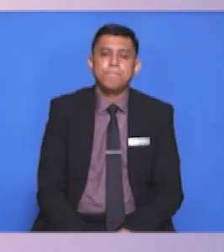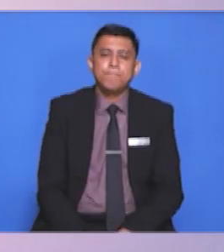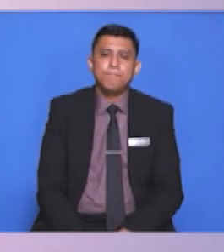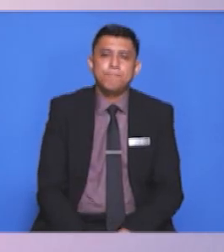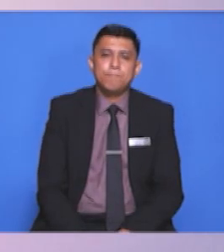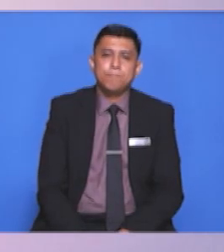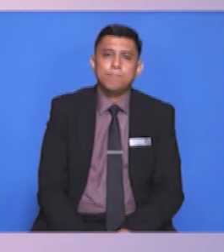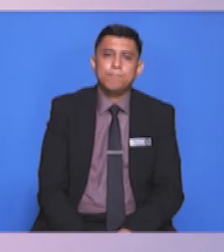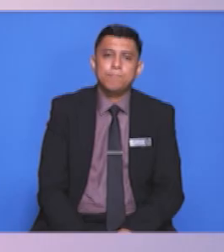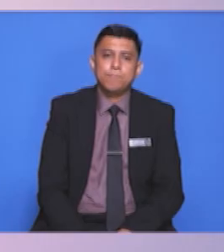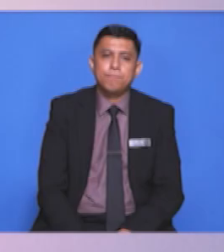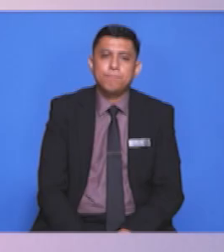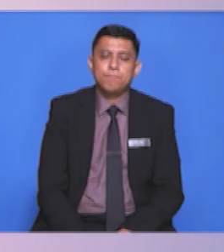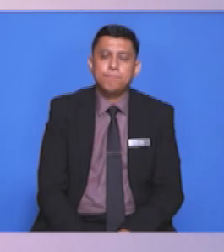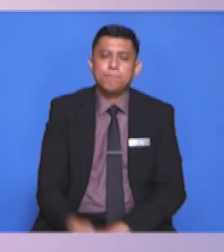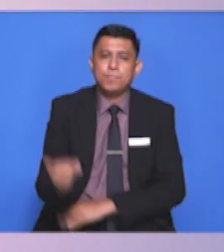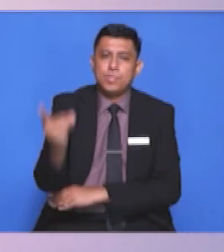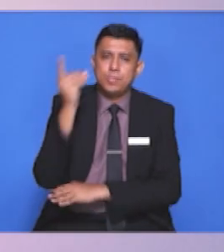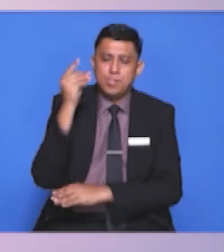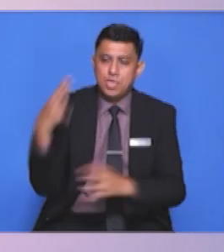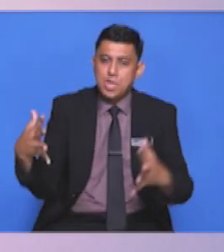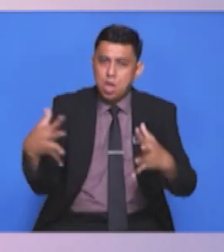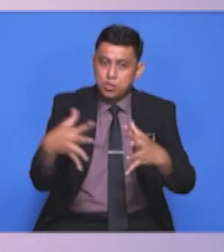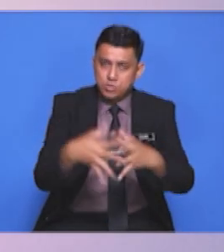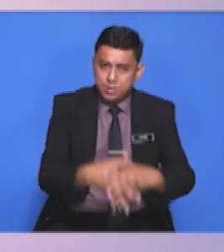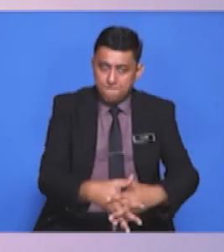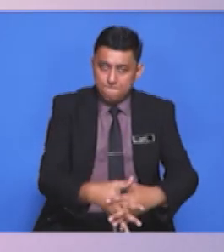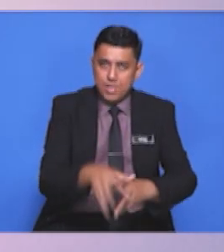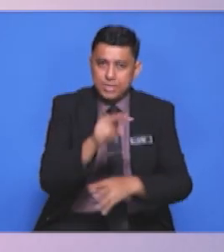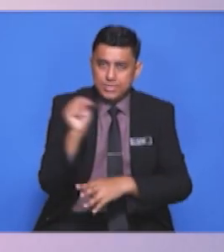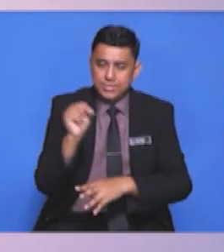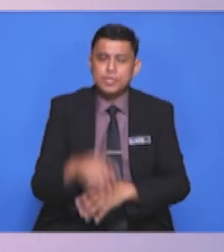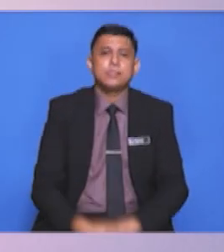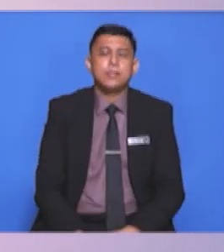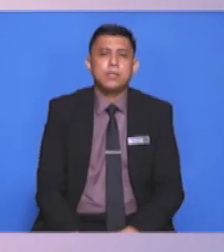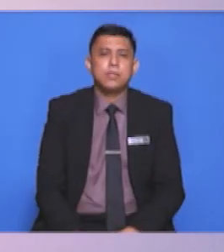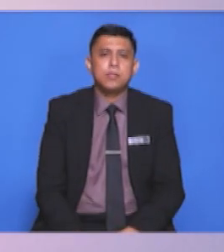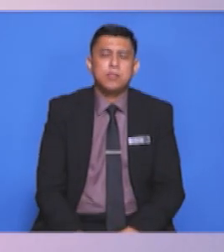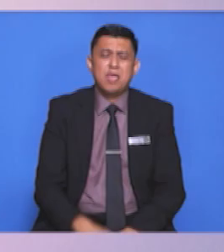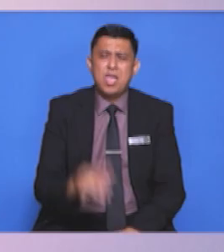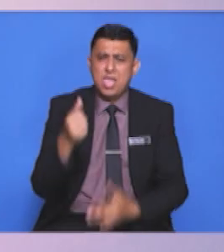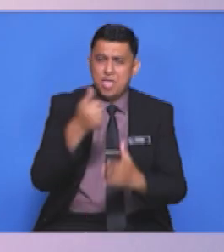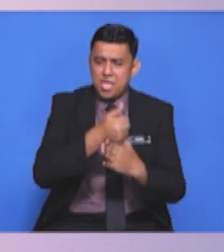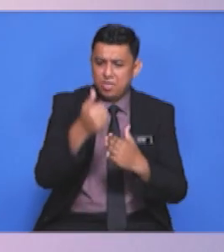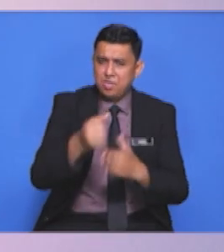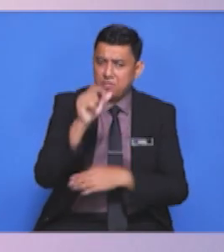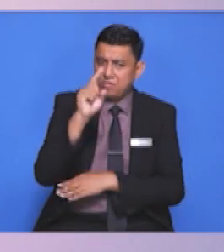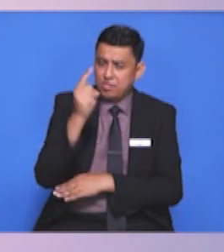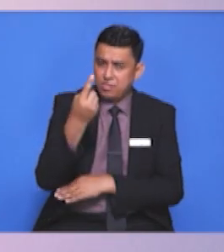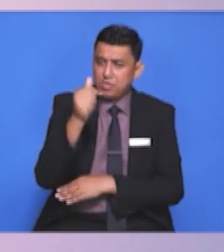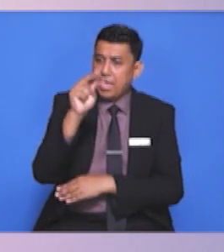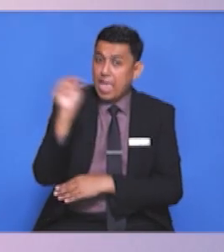daya serapan dan campur adukkan menerima imbuhan akhiran saja